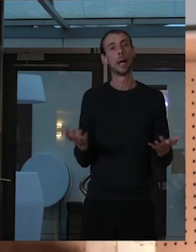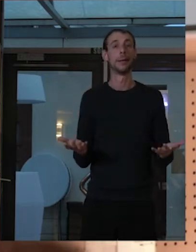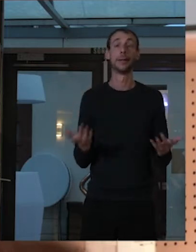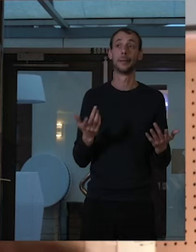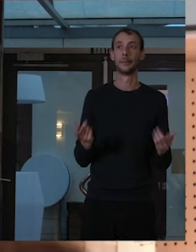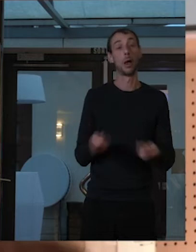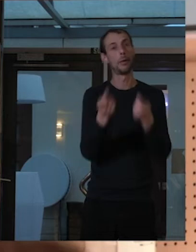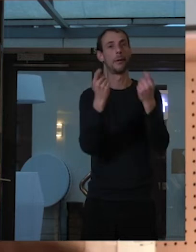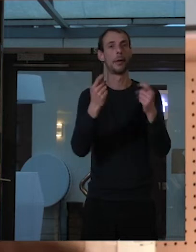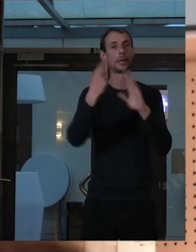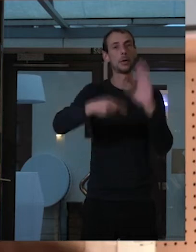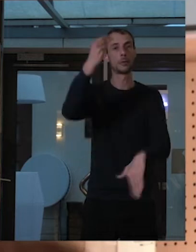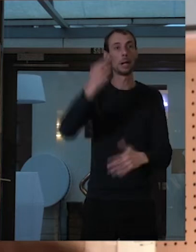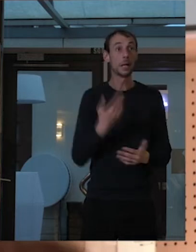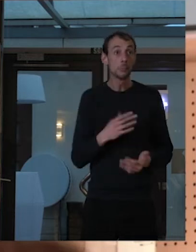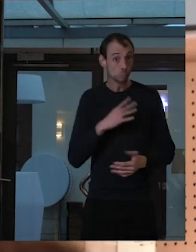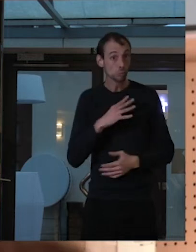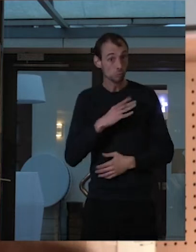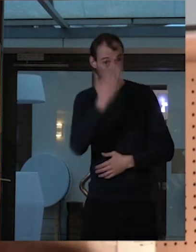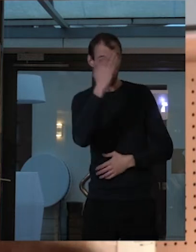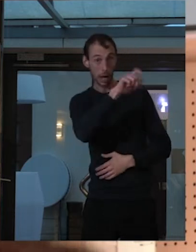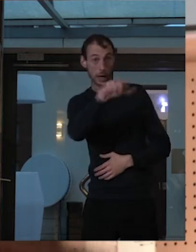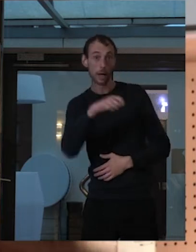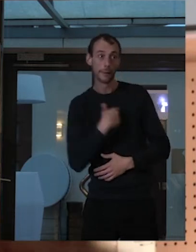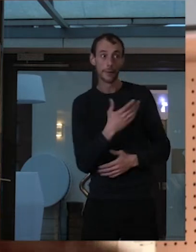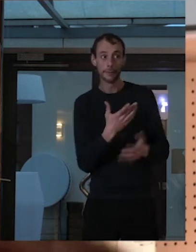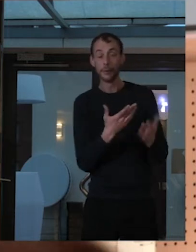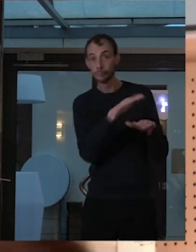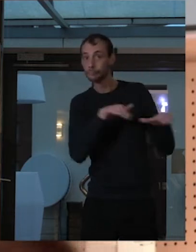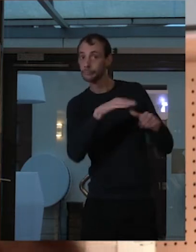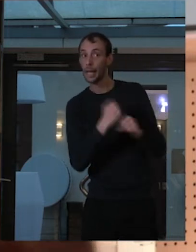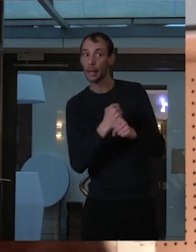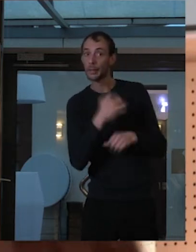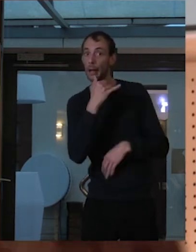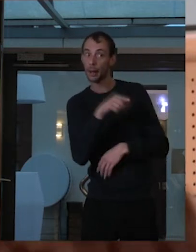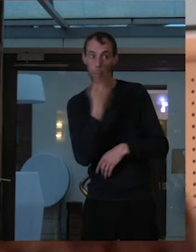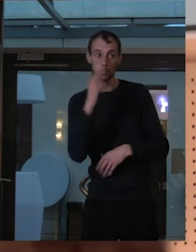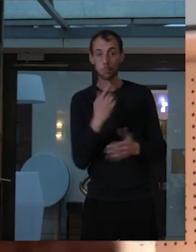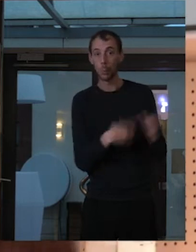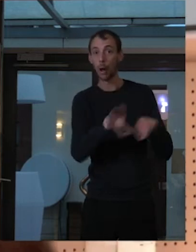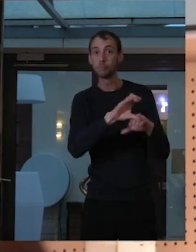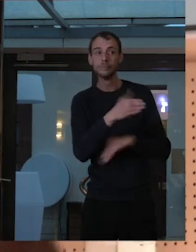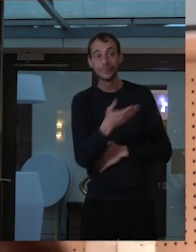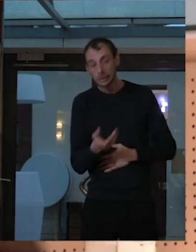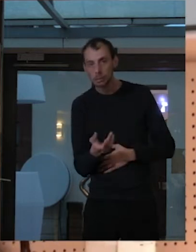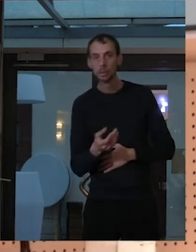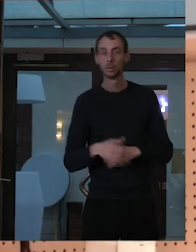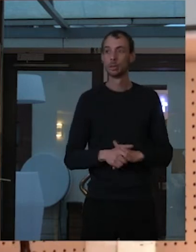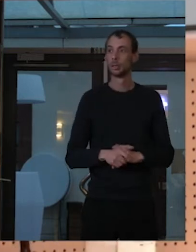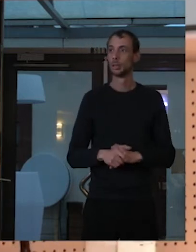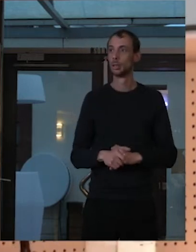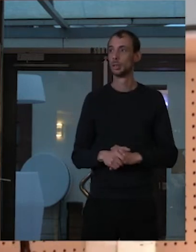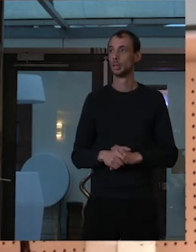ils ont des petits boulots à côté aussi pour compléter. On n'a pas encore le statut